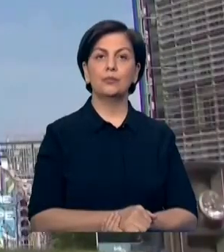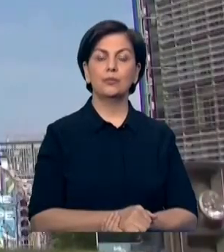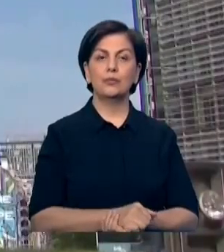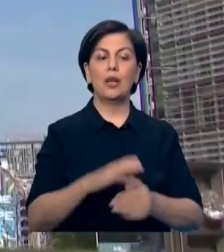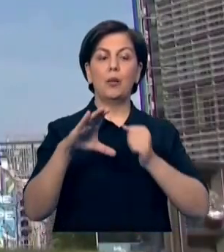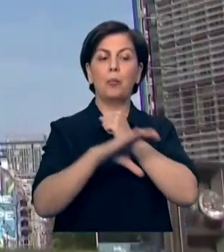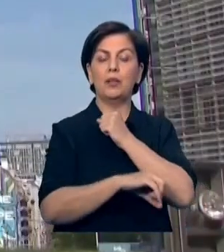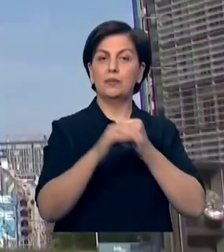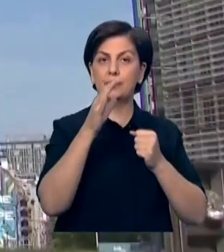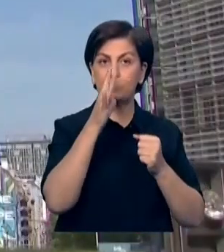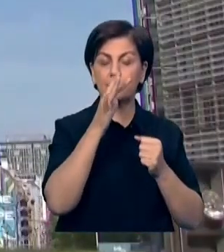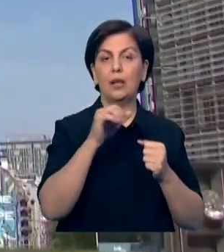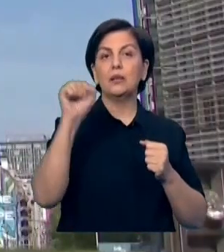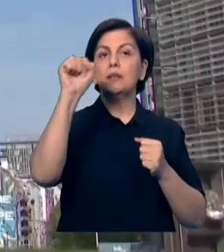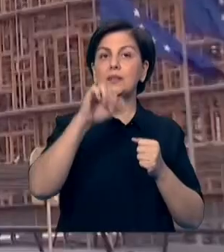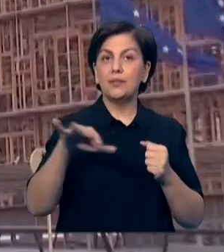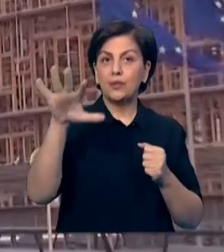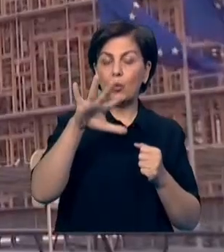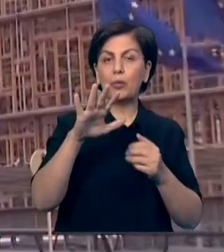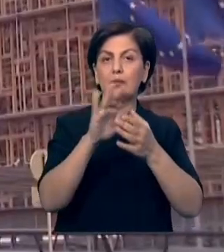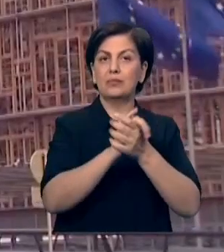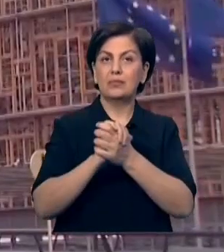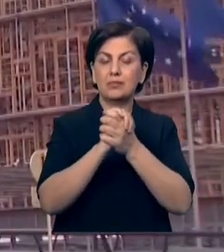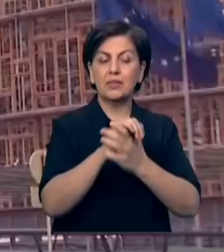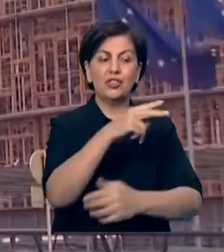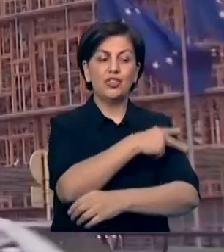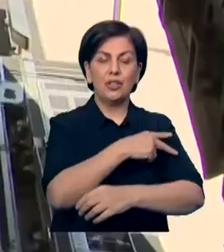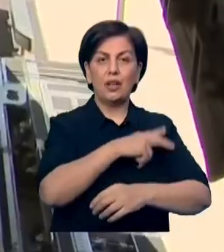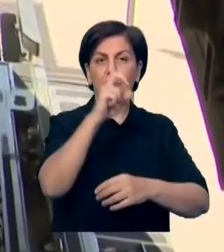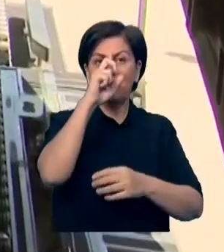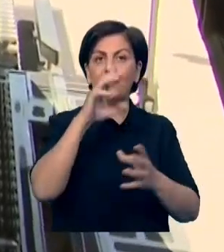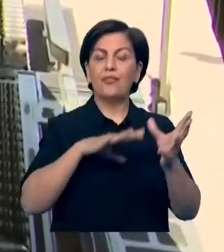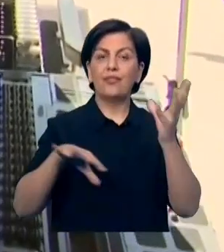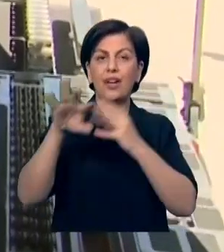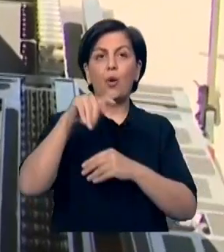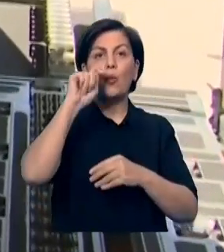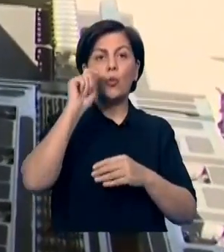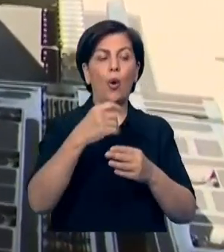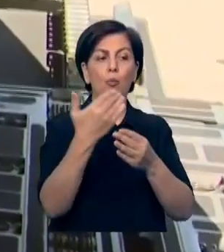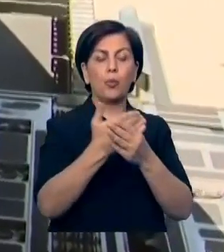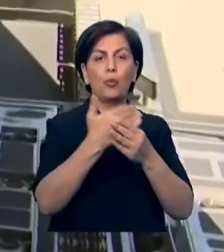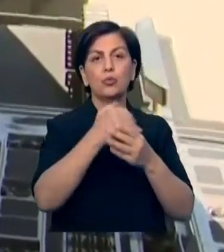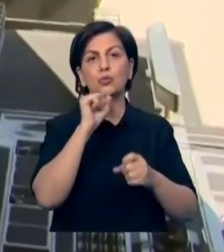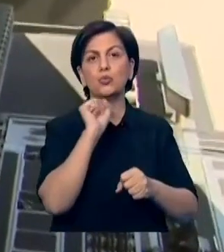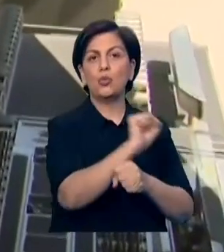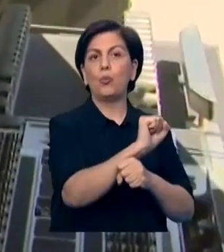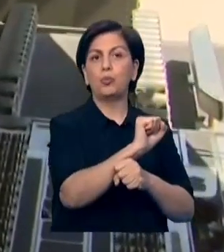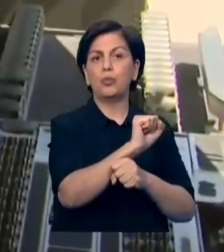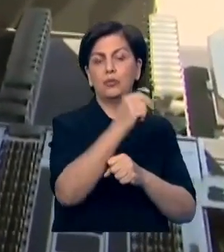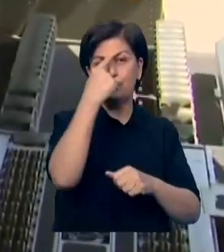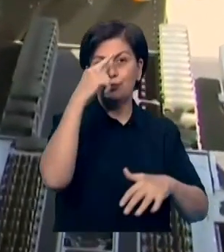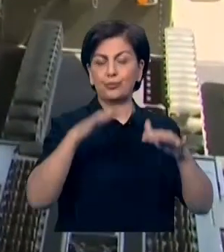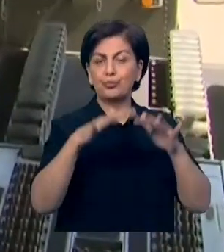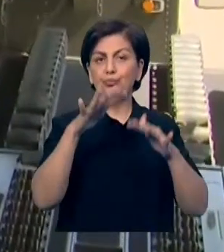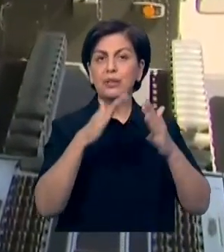Son zamanlarda Qərb ölkələri eləcə də Avropa İttifaqına üzv olan dövlətlərdə Ukraynaya yardımların edilməsi ilə bağlı müəyyən